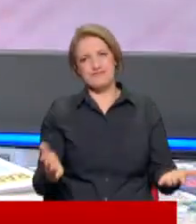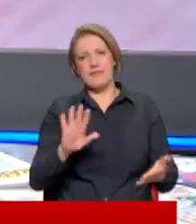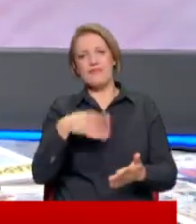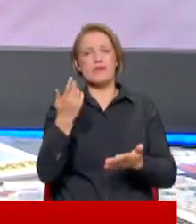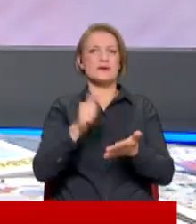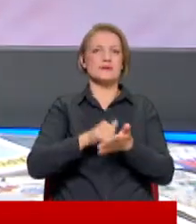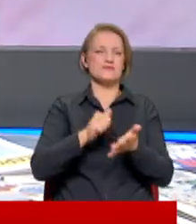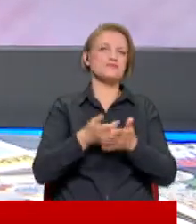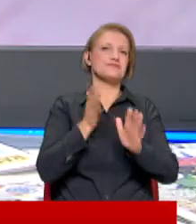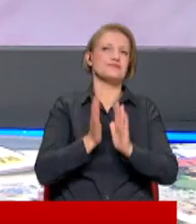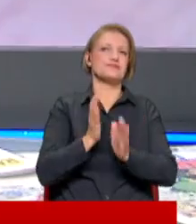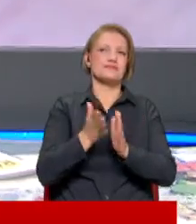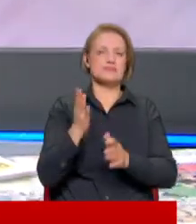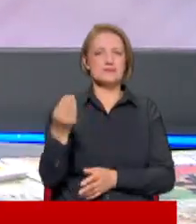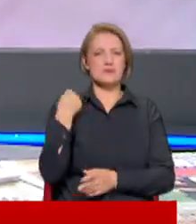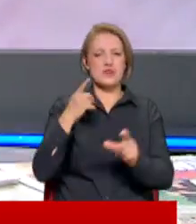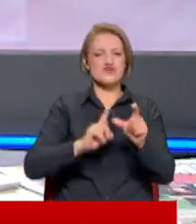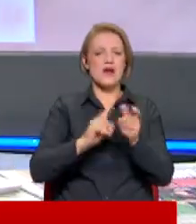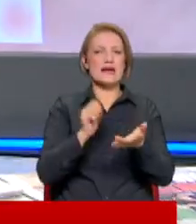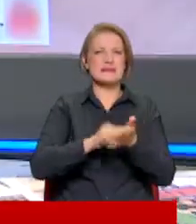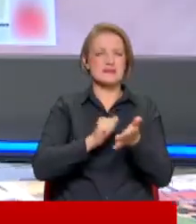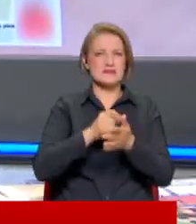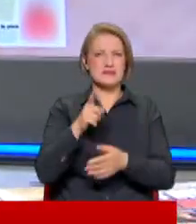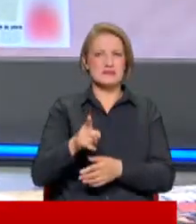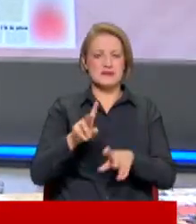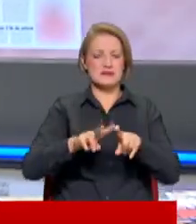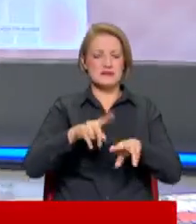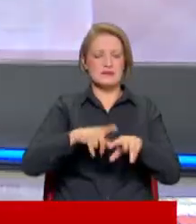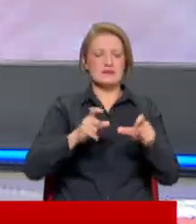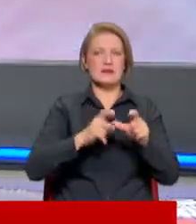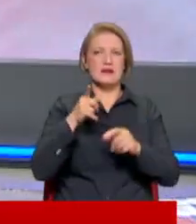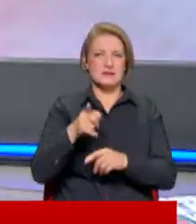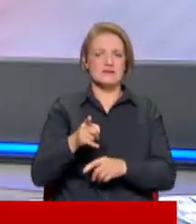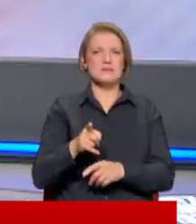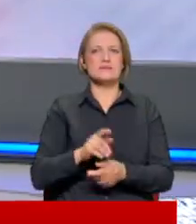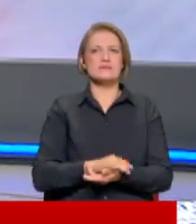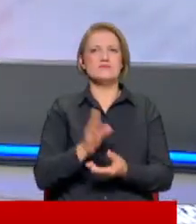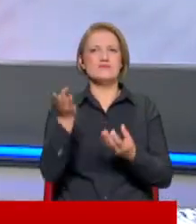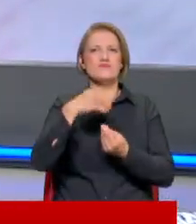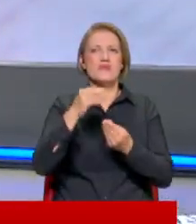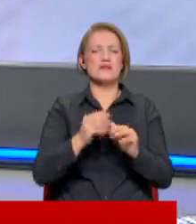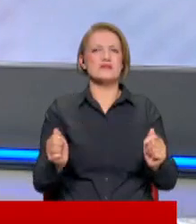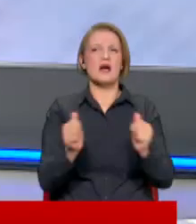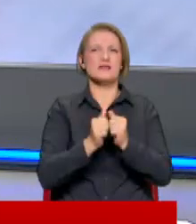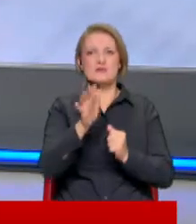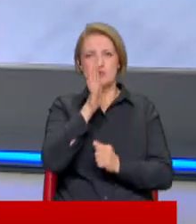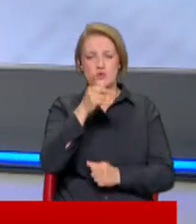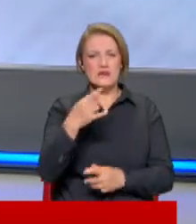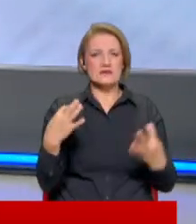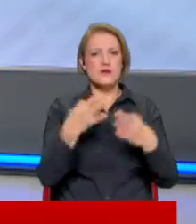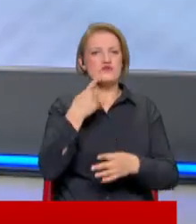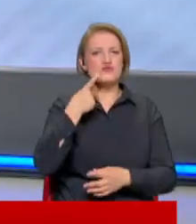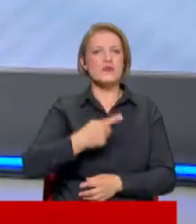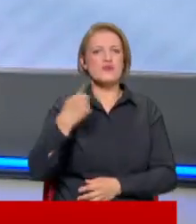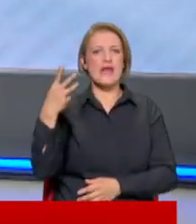başka gazetelerden devam edelim. Yeni Çağ gazetesinden Nas rafa kalktı, faiz katlandı. Biliyorsunuz ki Sayın